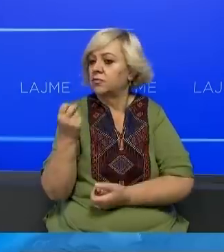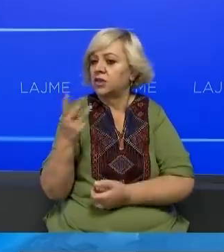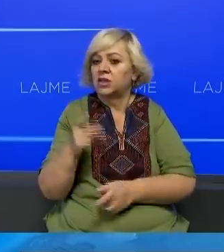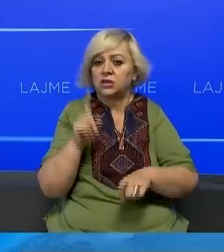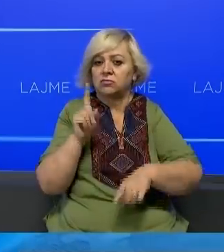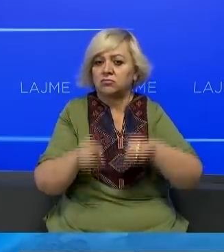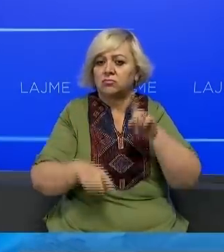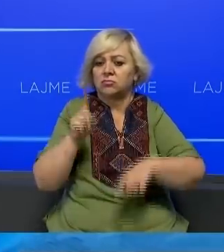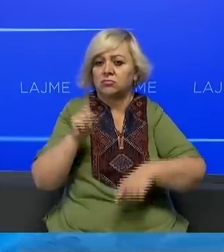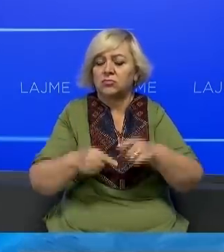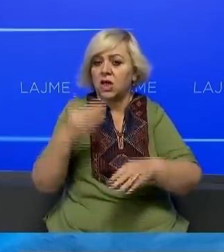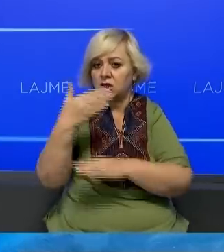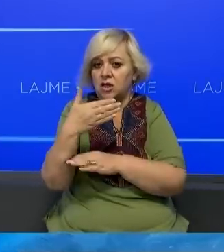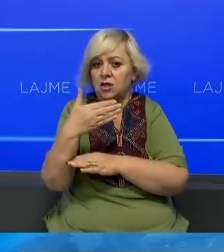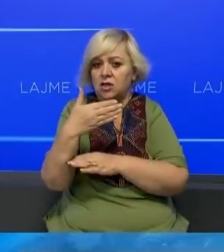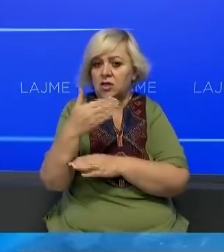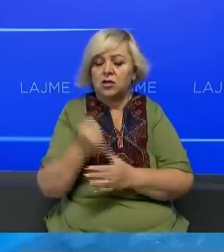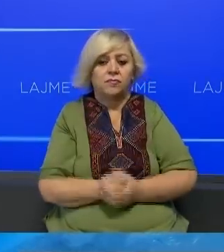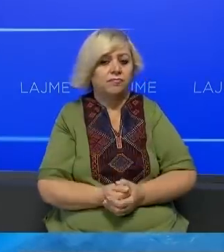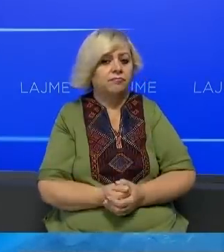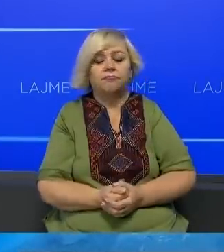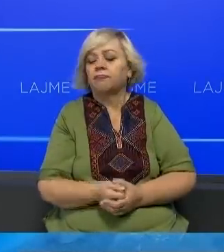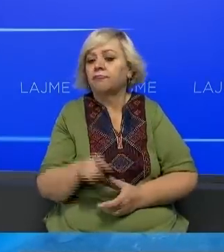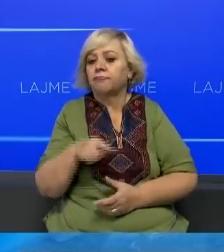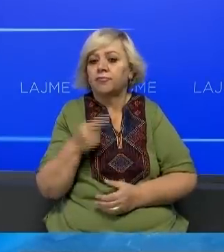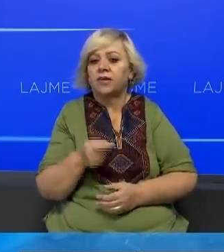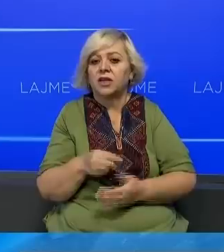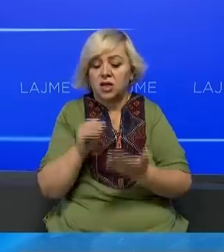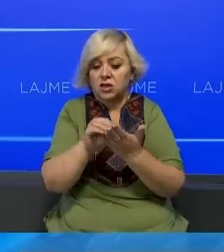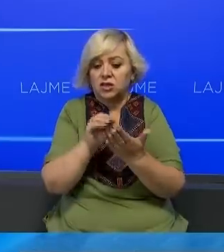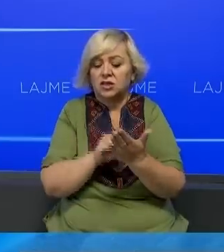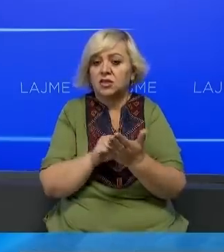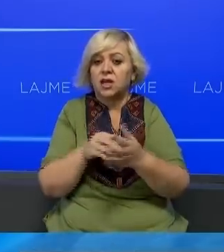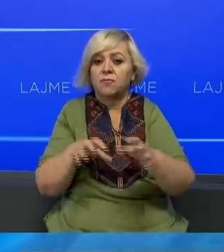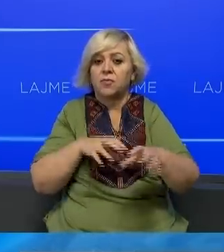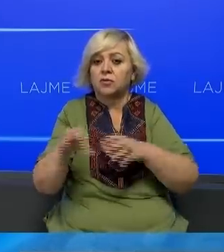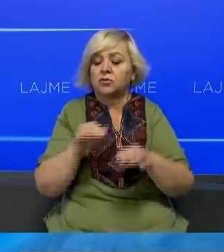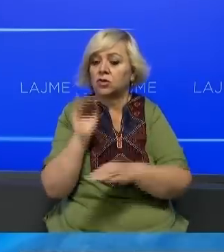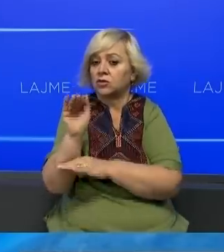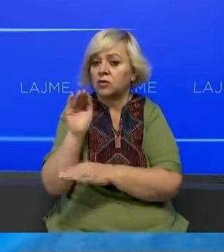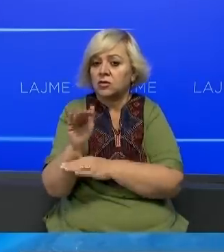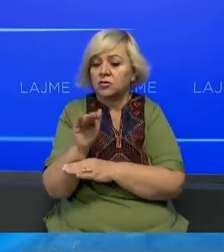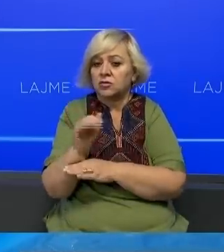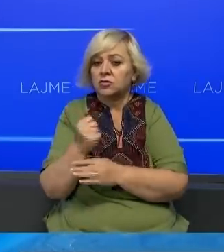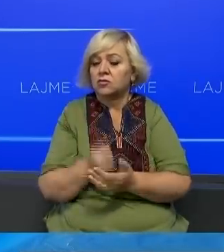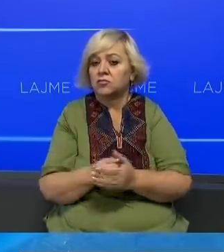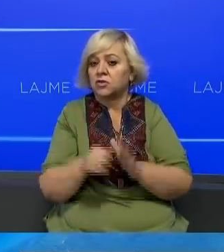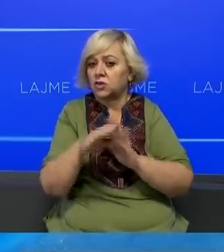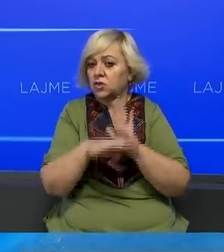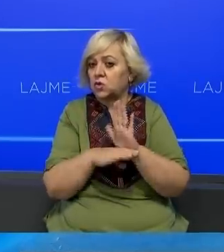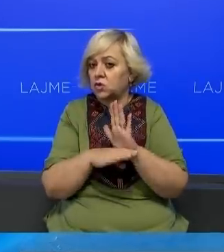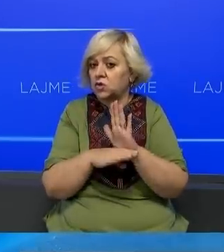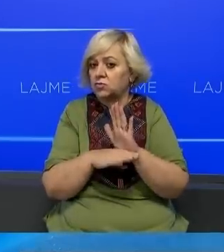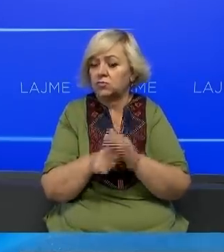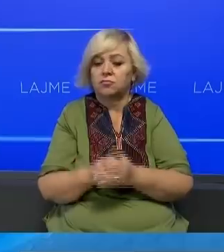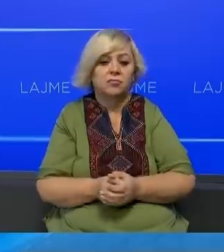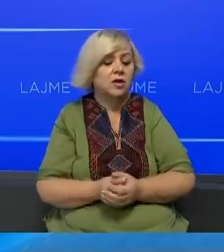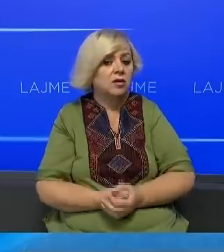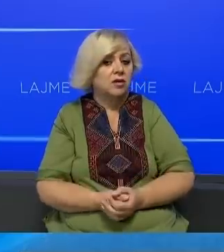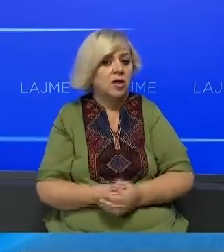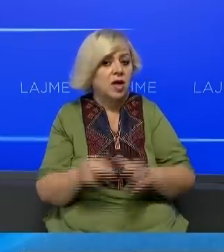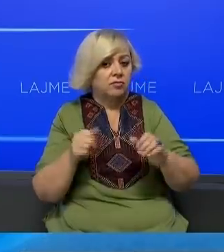disa subjekte biznesore për të verifikuar nga afër listën e punëtorëve nëse janë të deklaruar siç kërkohet me legjislacion tatimor.